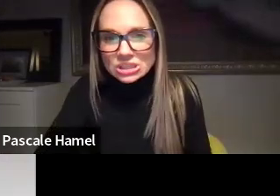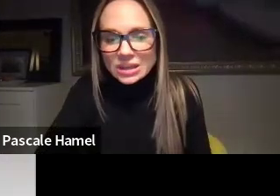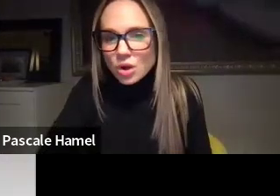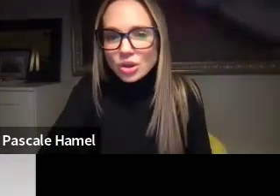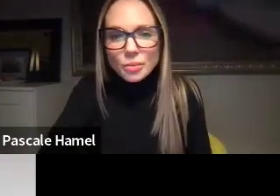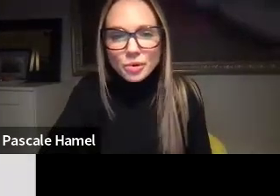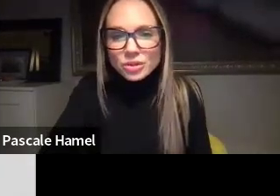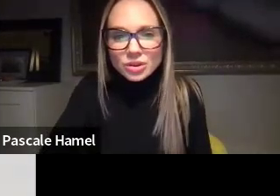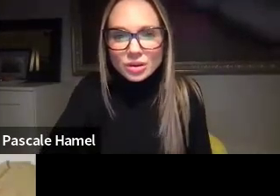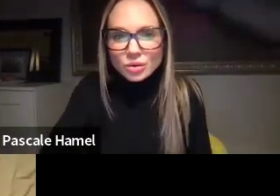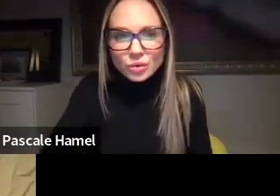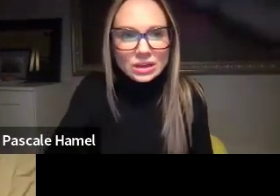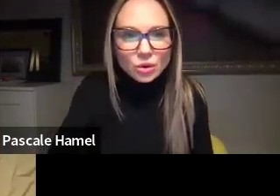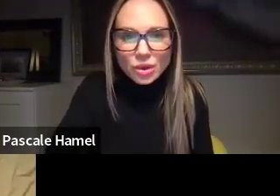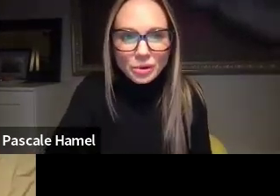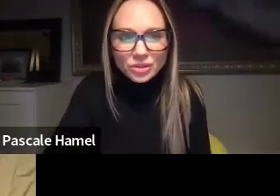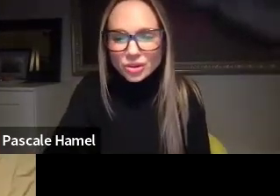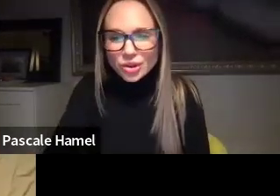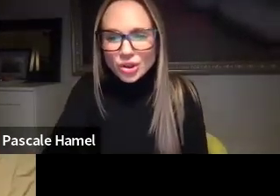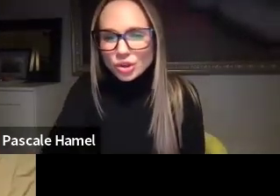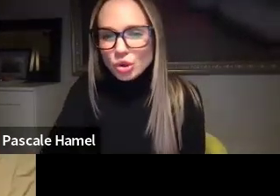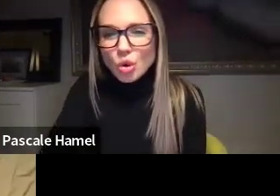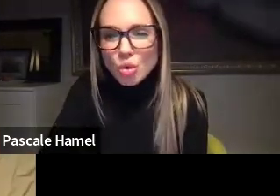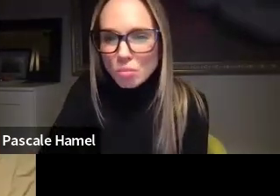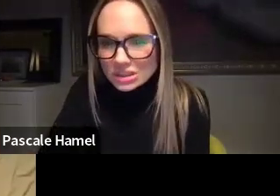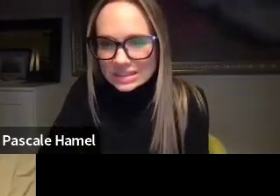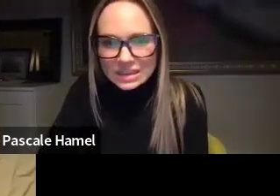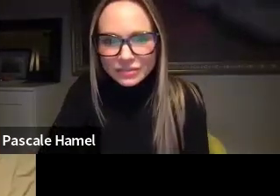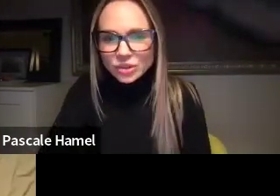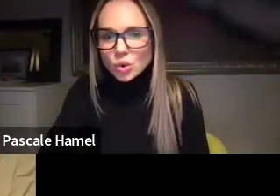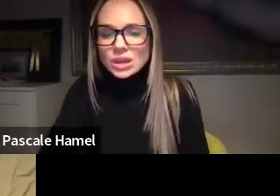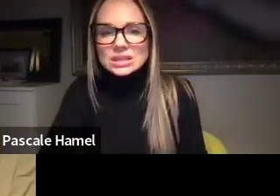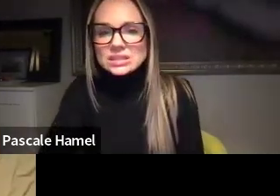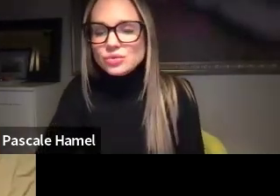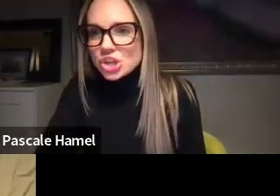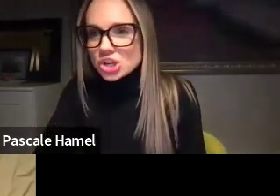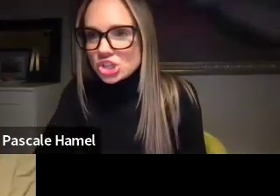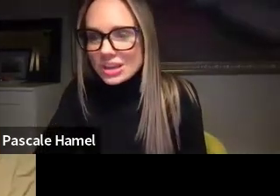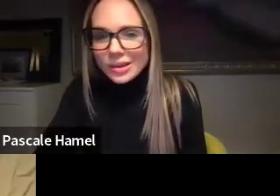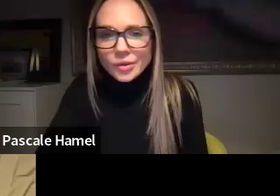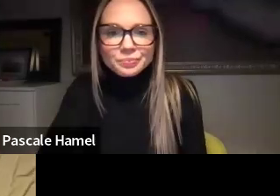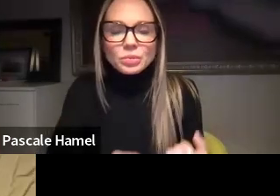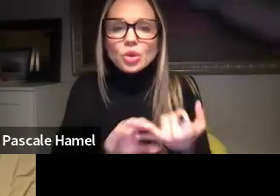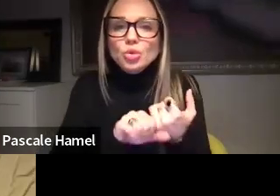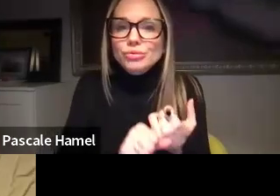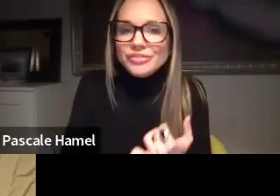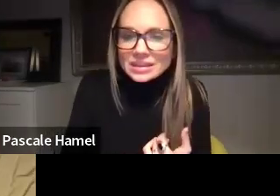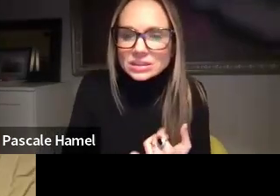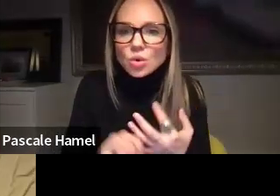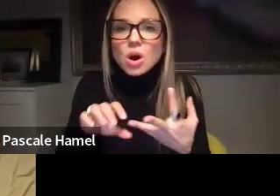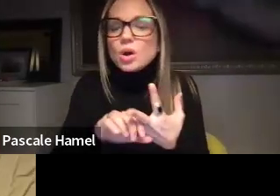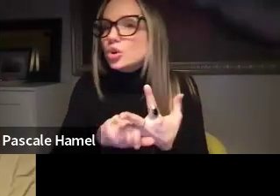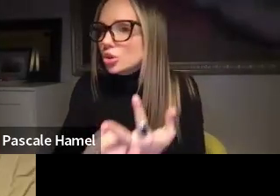une veste comme ça, c'est des couleurs. Il n'y a pas au Uniqlo, il n'y a pas de gros motifs. Donc, si vous cherchez